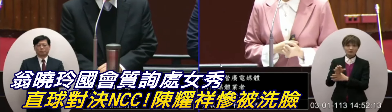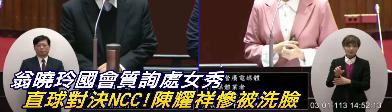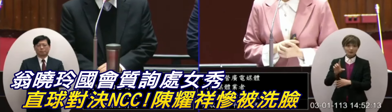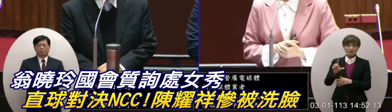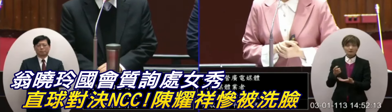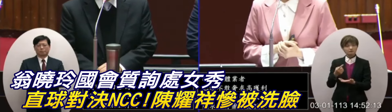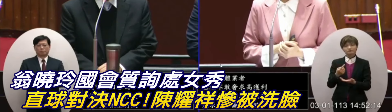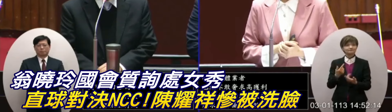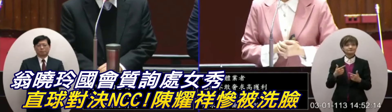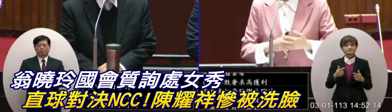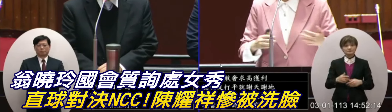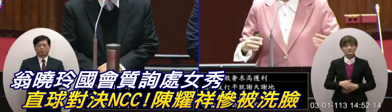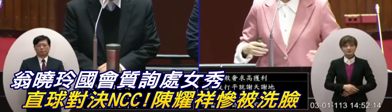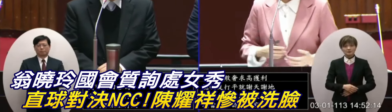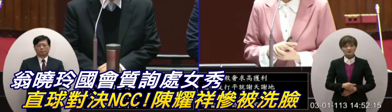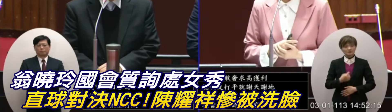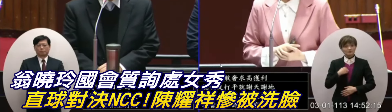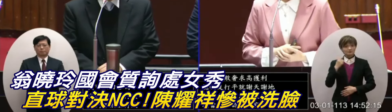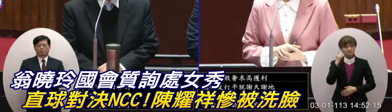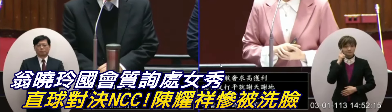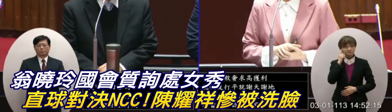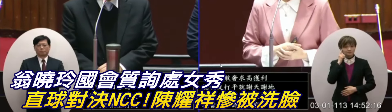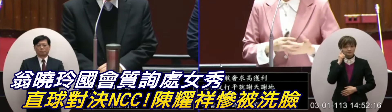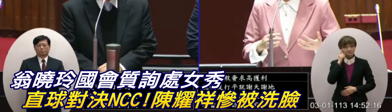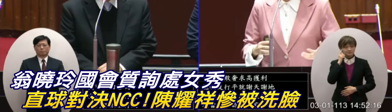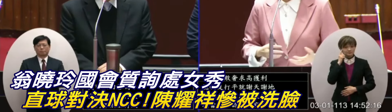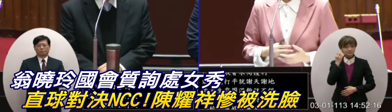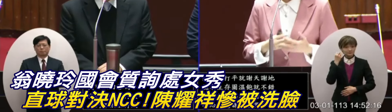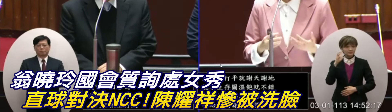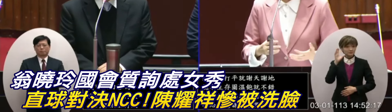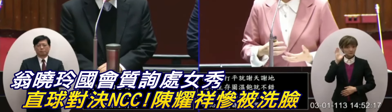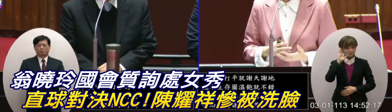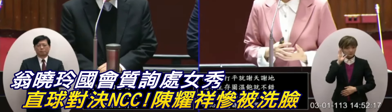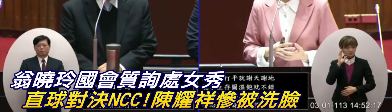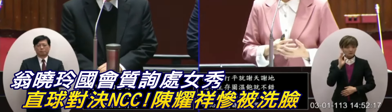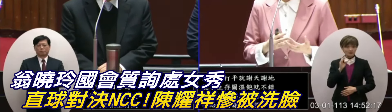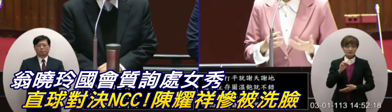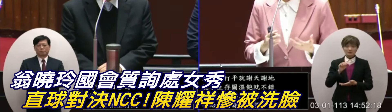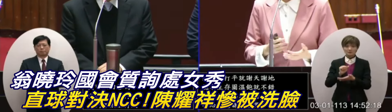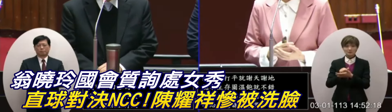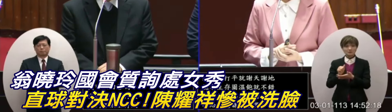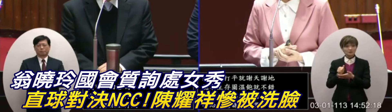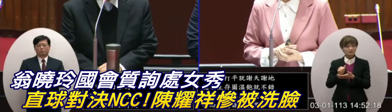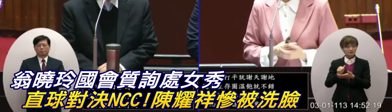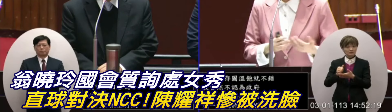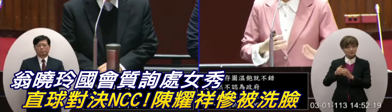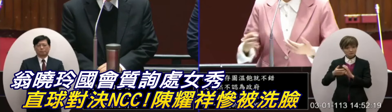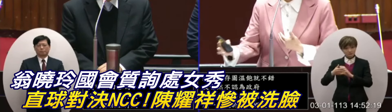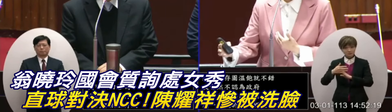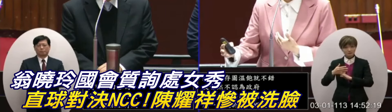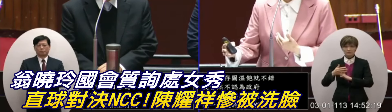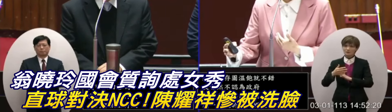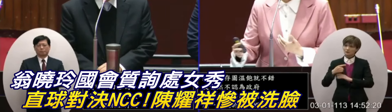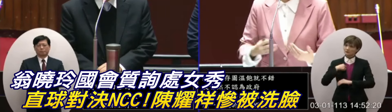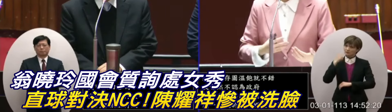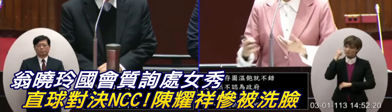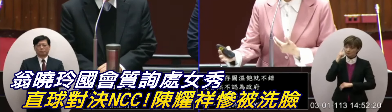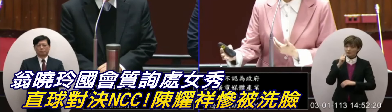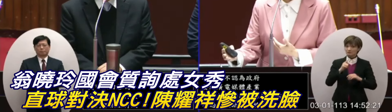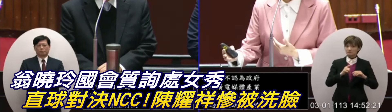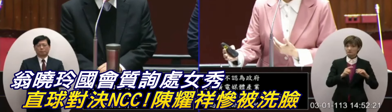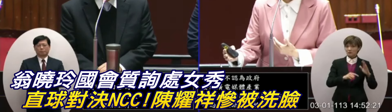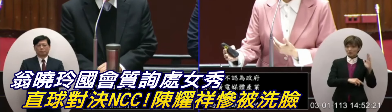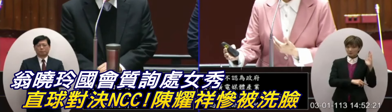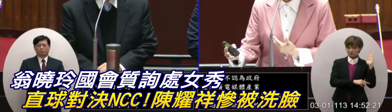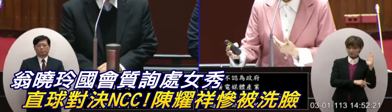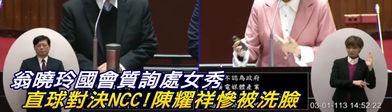认同在我们谈到这个新闻媒体法上面有一个很重要的国家应该要与媒体保